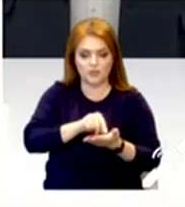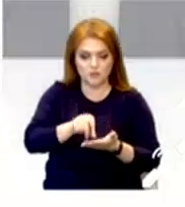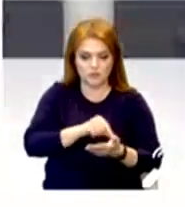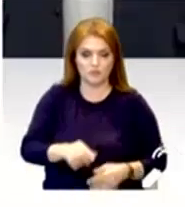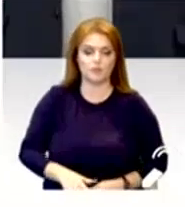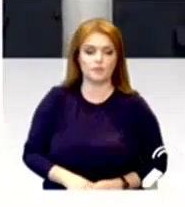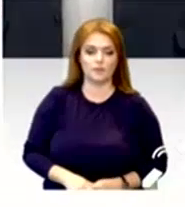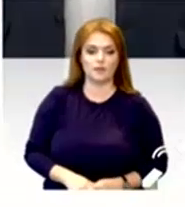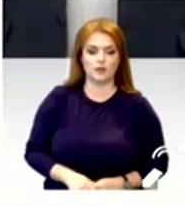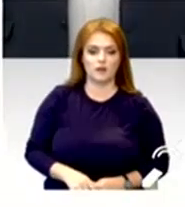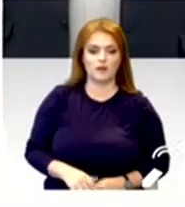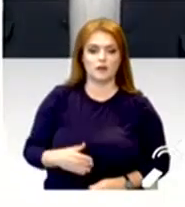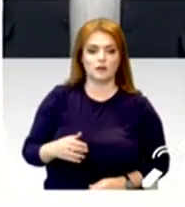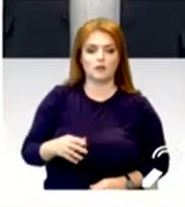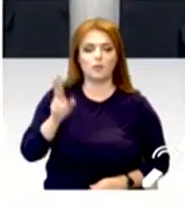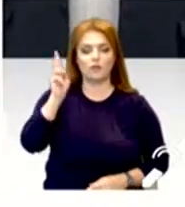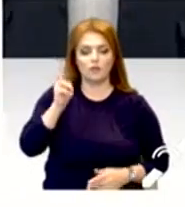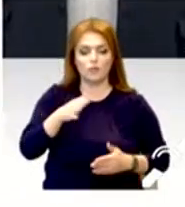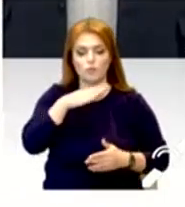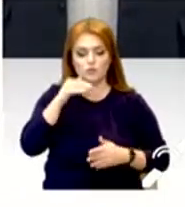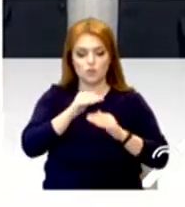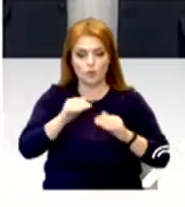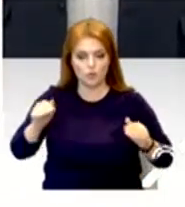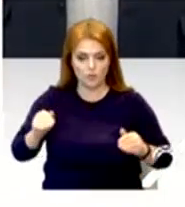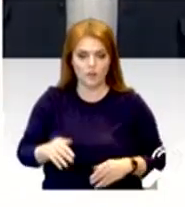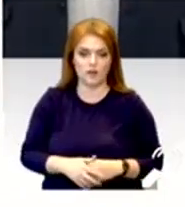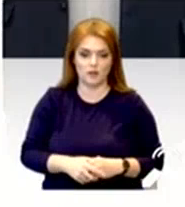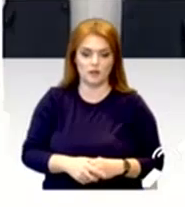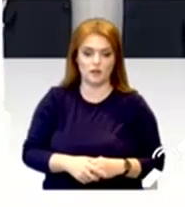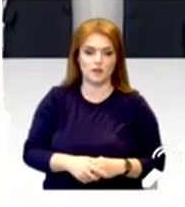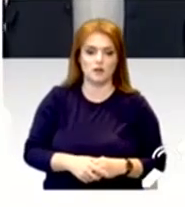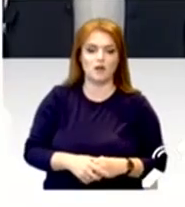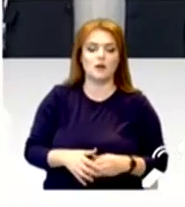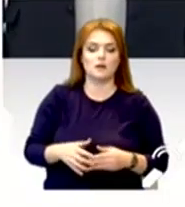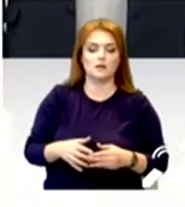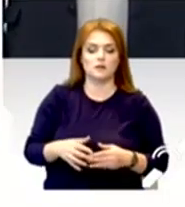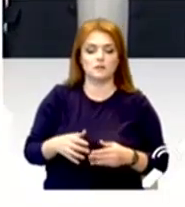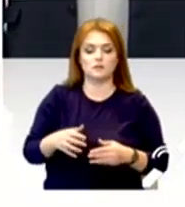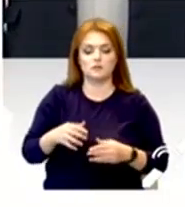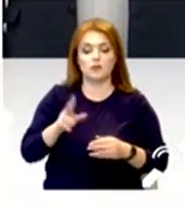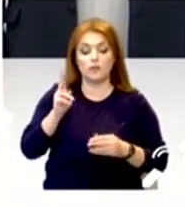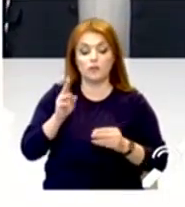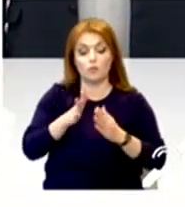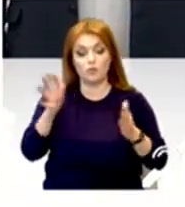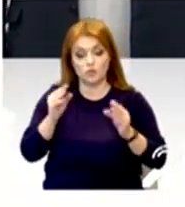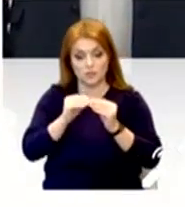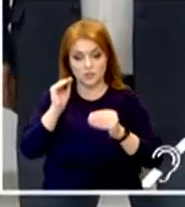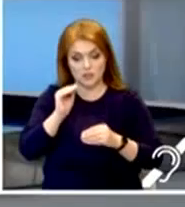10.000 plus. Ca fiecare familie cu mulți copii să beneficieze de 10.000 lei în fiecare an din partea municipalității.